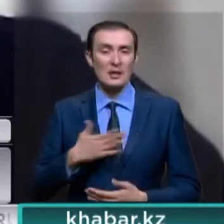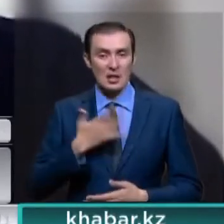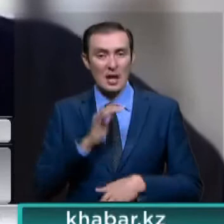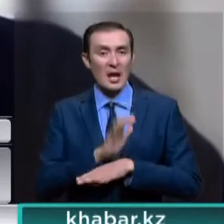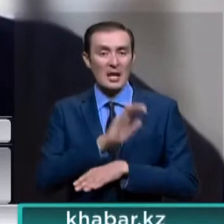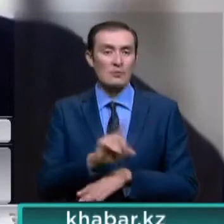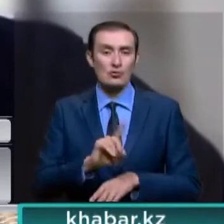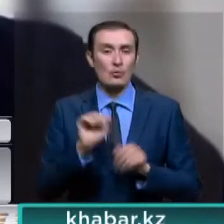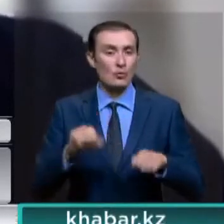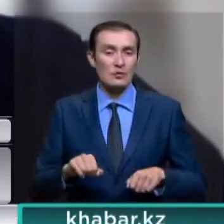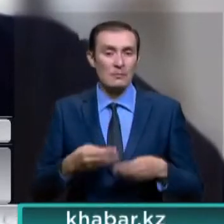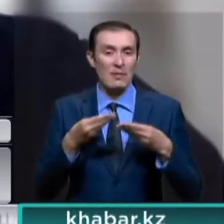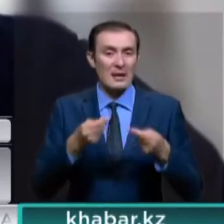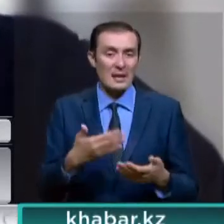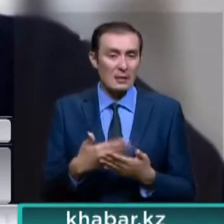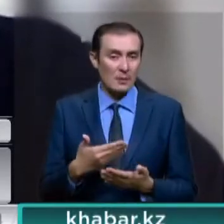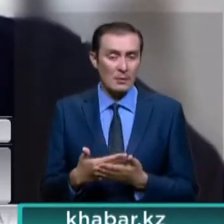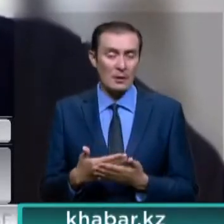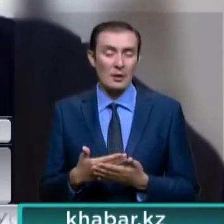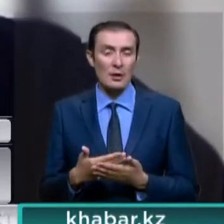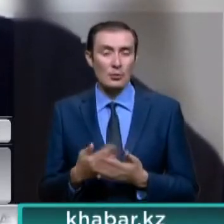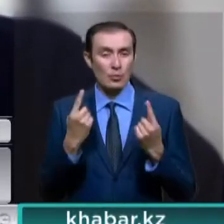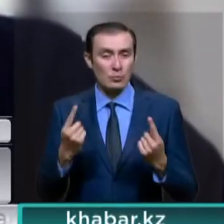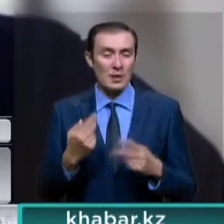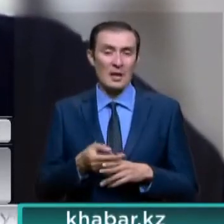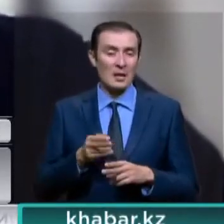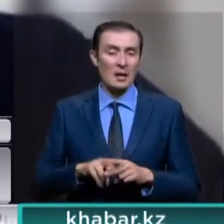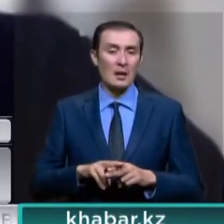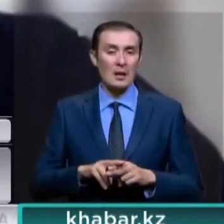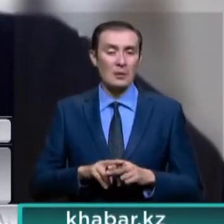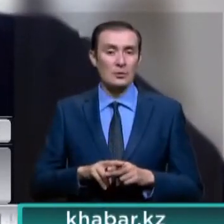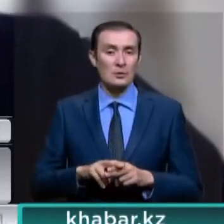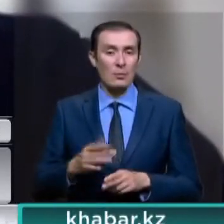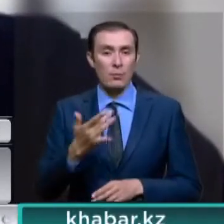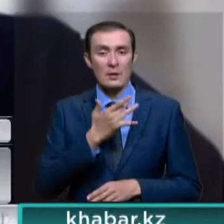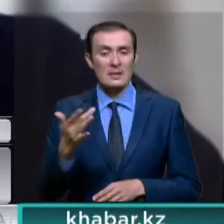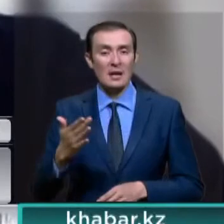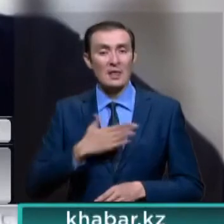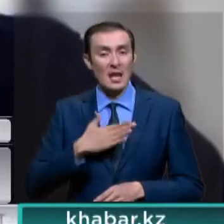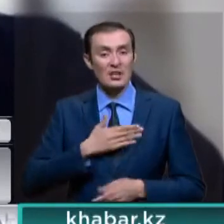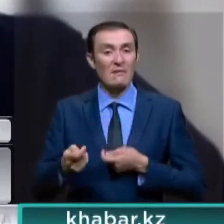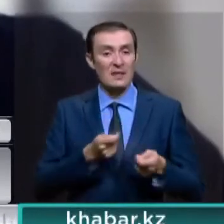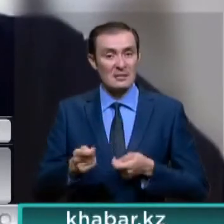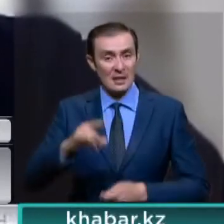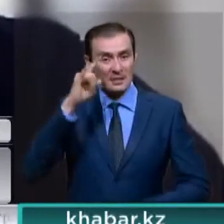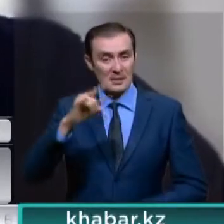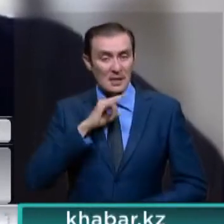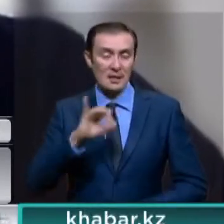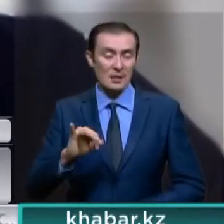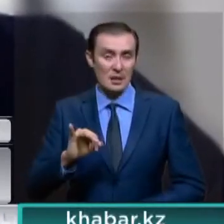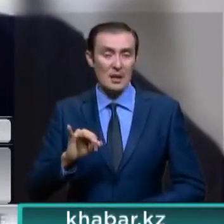может влиять, так вот, действительно фундаментально, так это политика казахстанских властей в первую очередь, ну